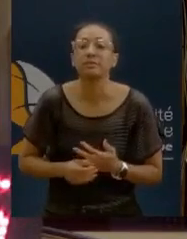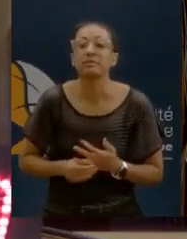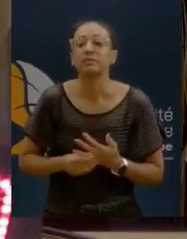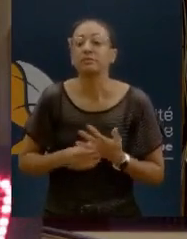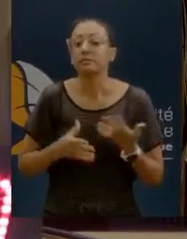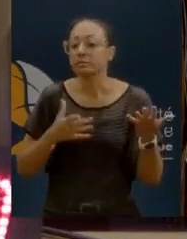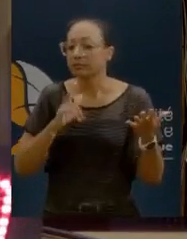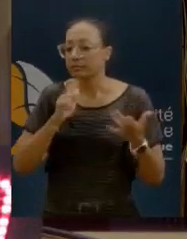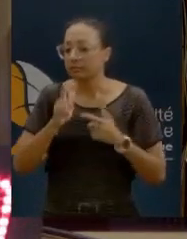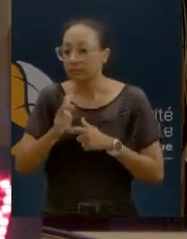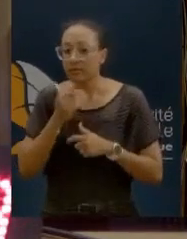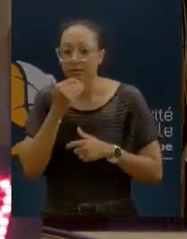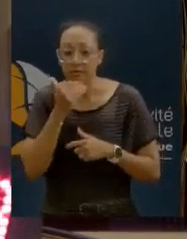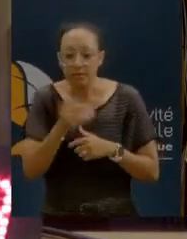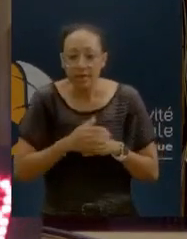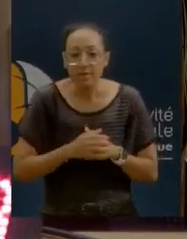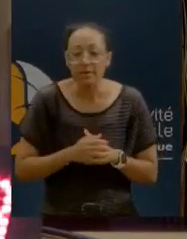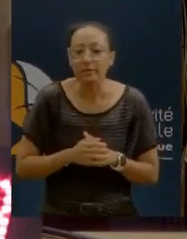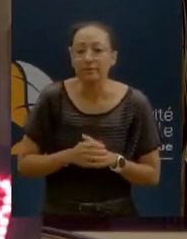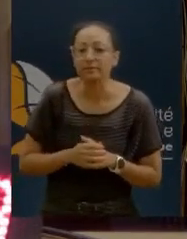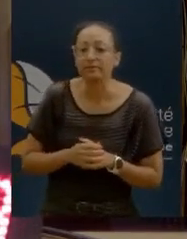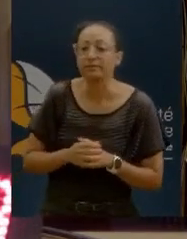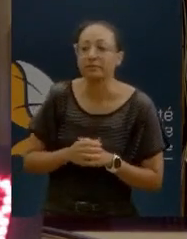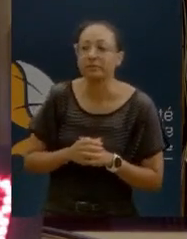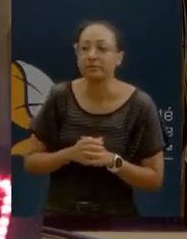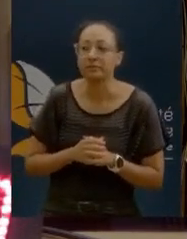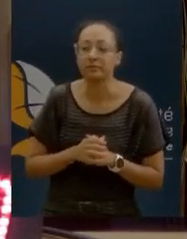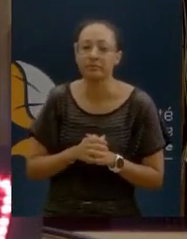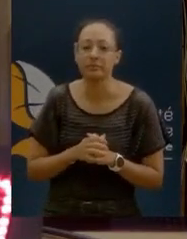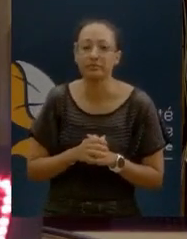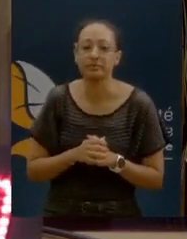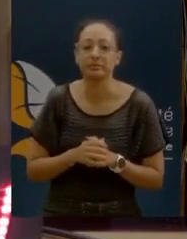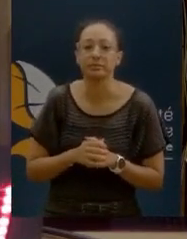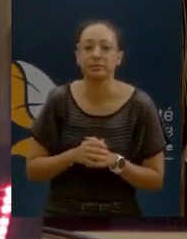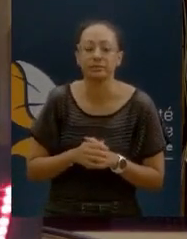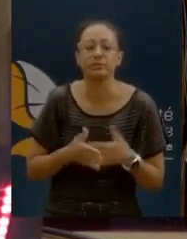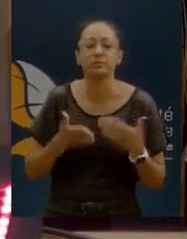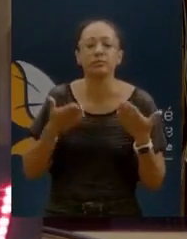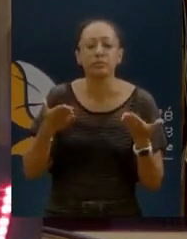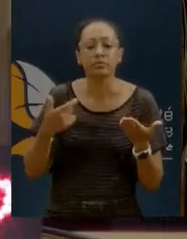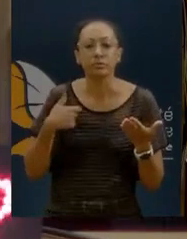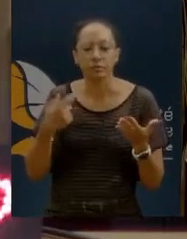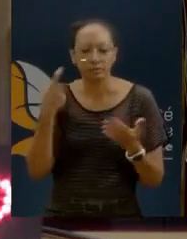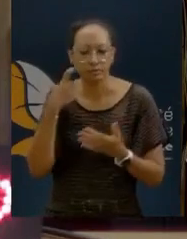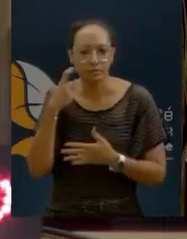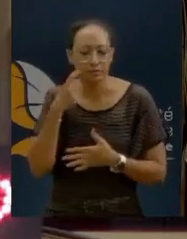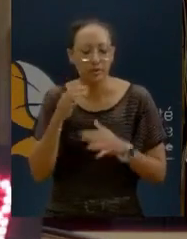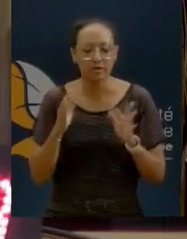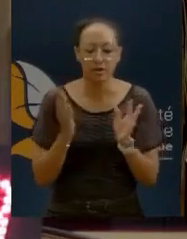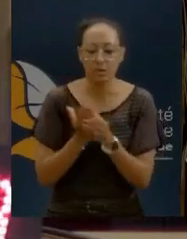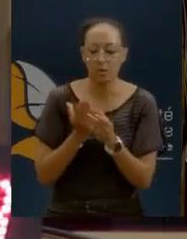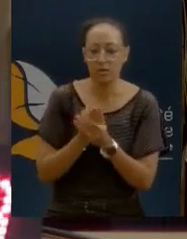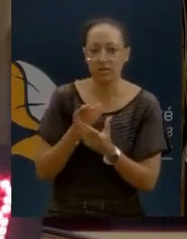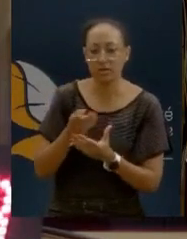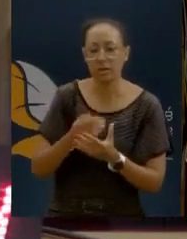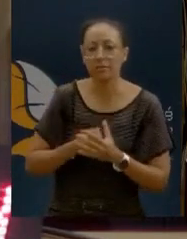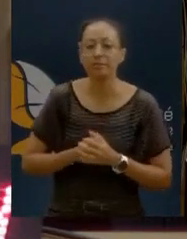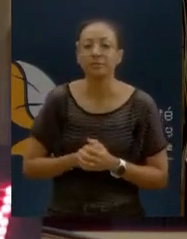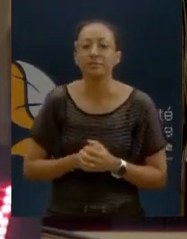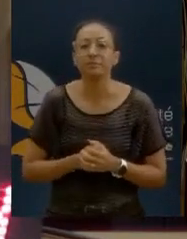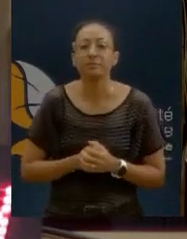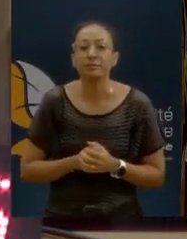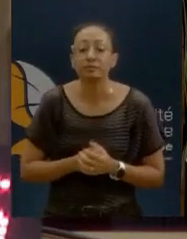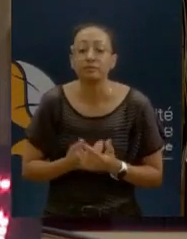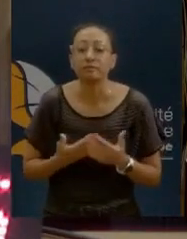Merci, Président. Alors, j'ai noté effectivement, s'agissant de ce dossier, j'ai noté effectivement qu'il